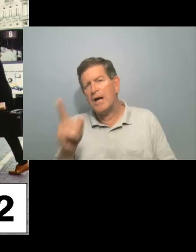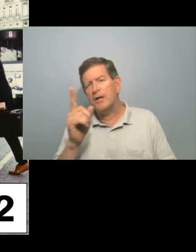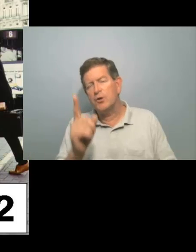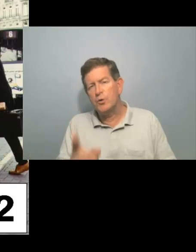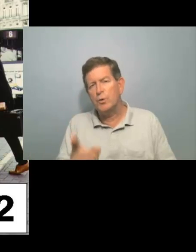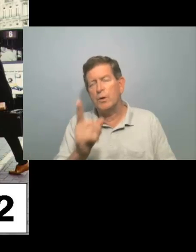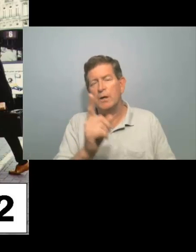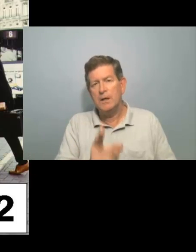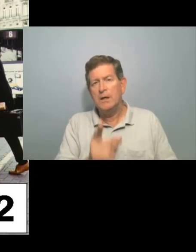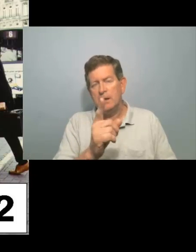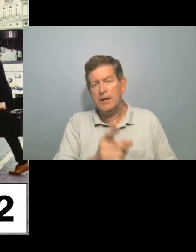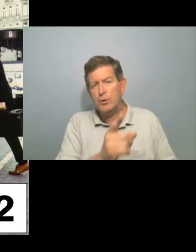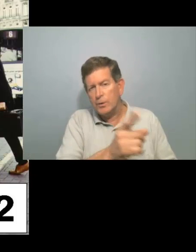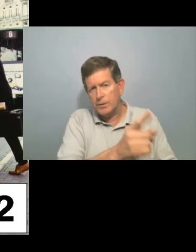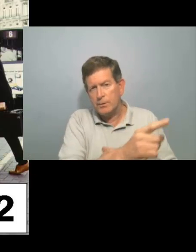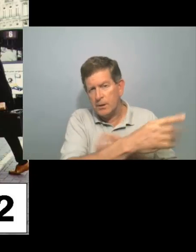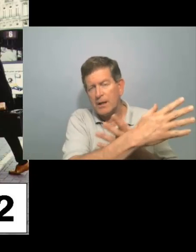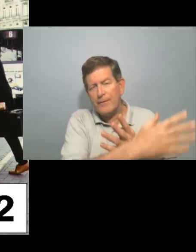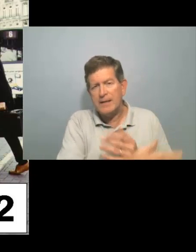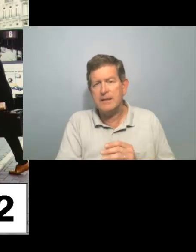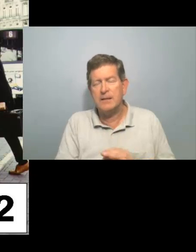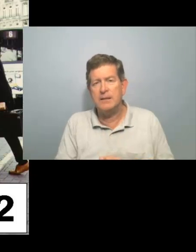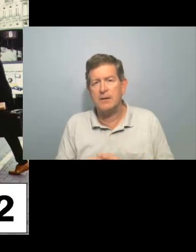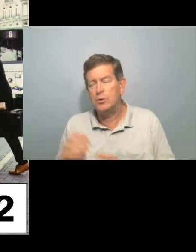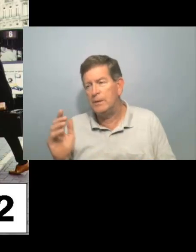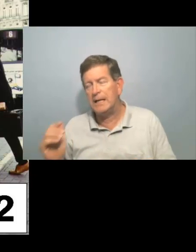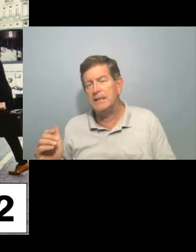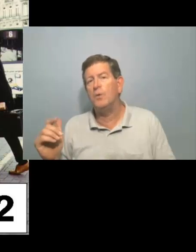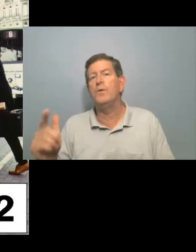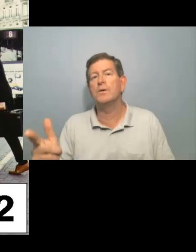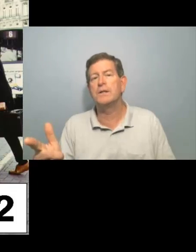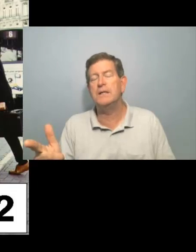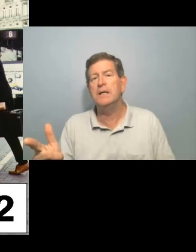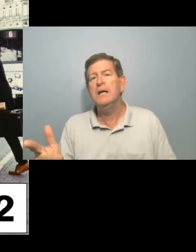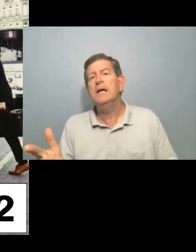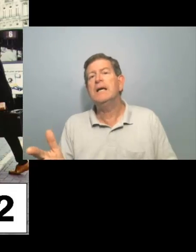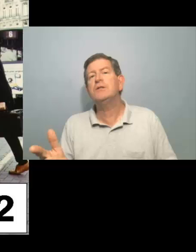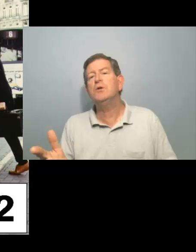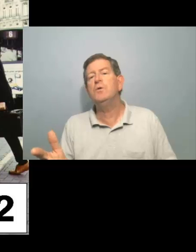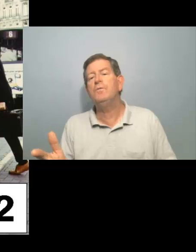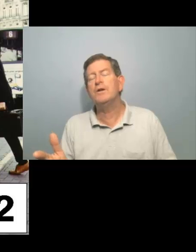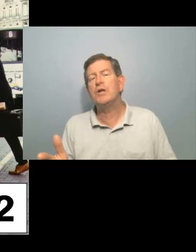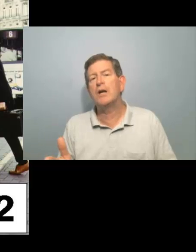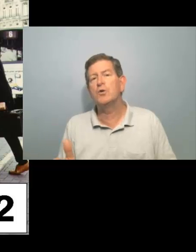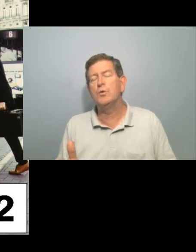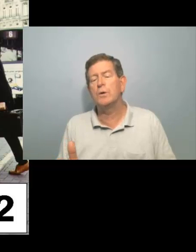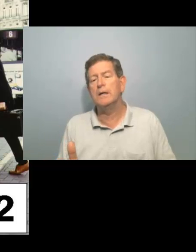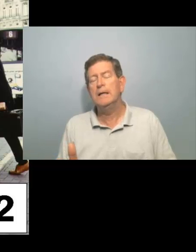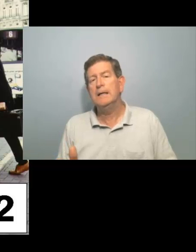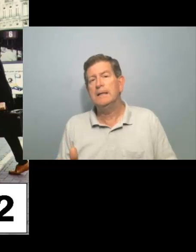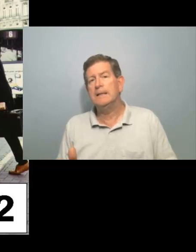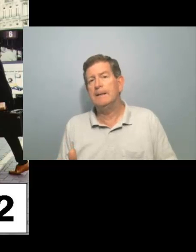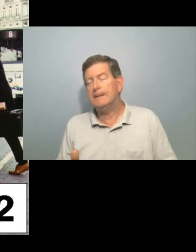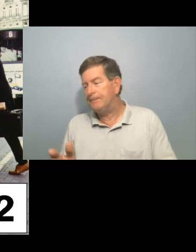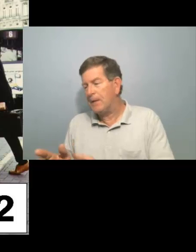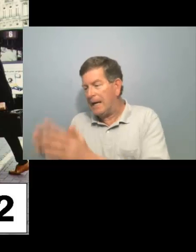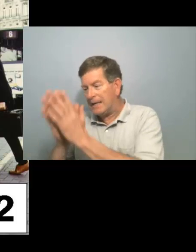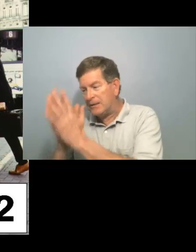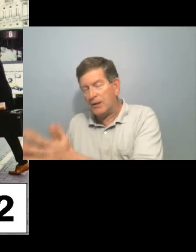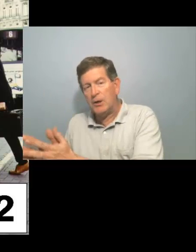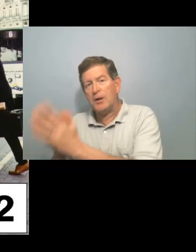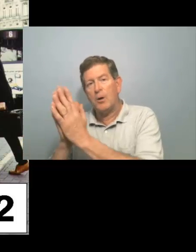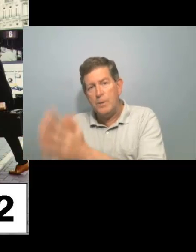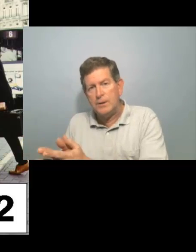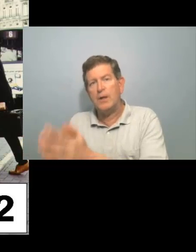fais chaque jour, les jours de travail, c'est-à-dire du lundi au vendredi? Qu'est-ce que tu fais chaque jour